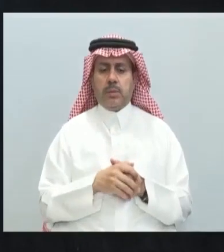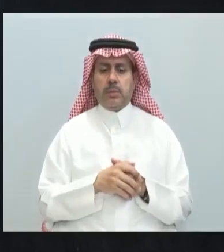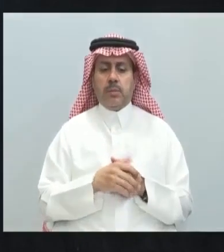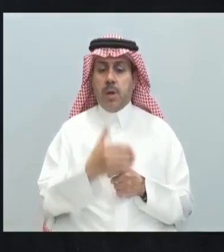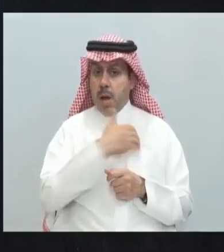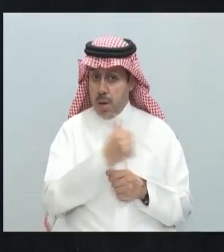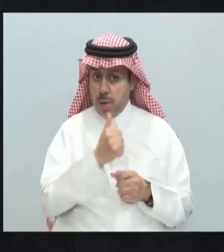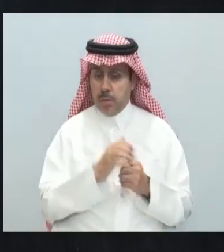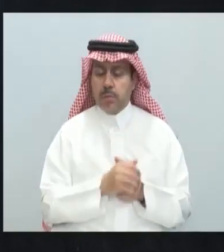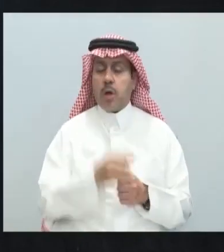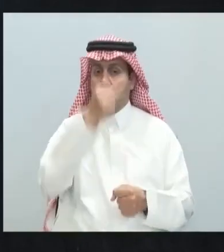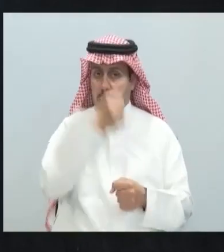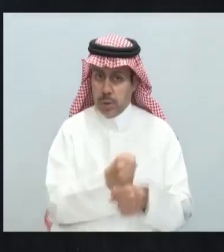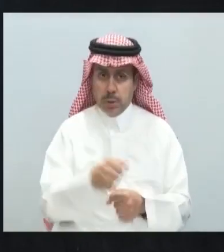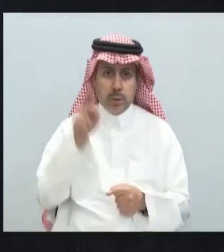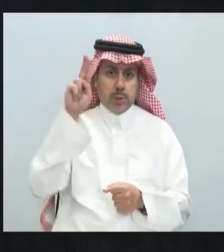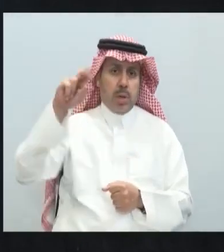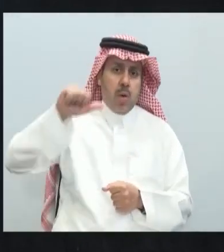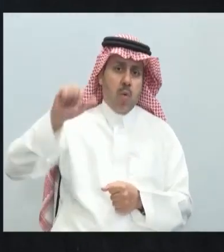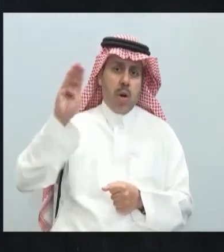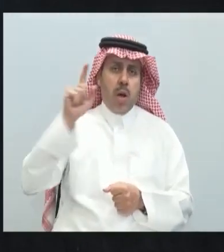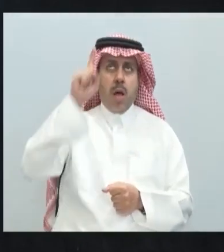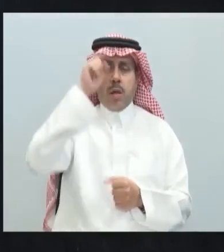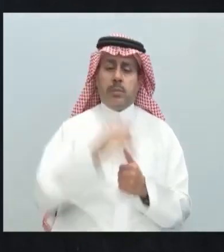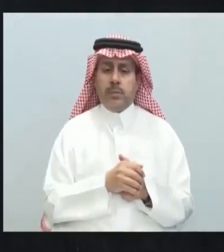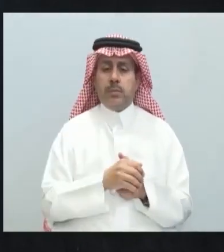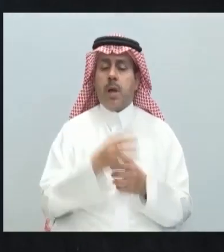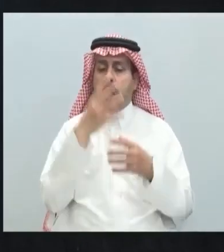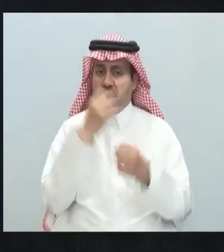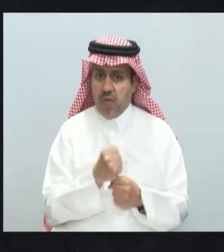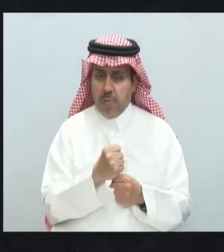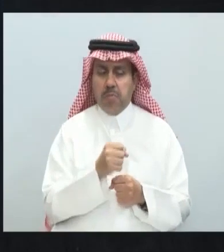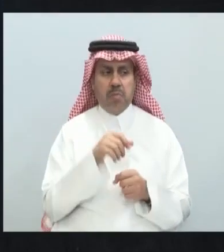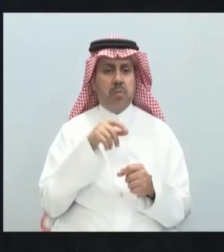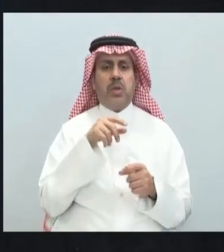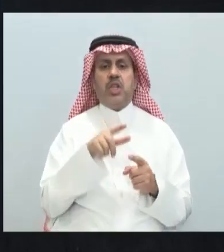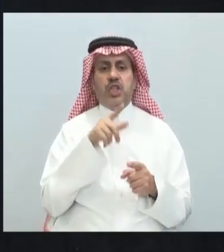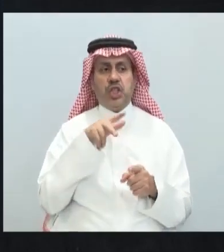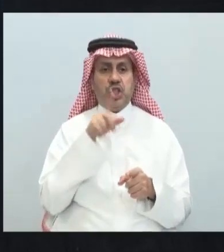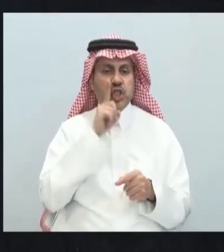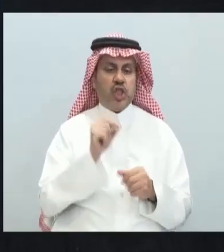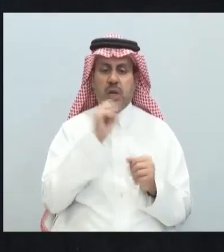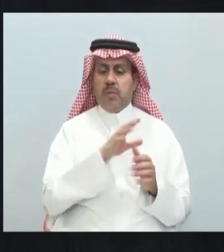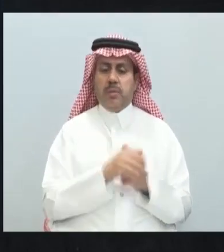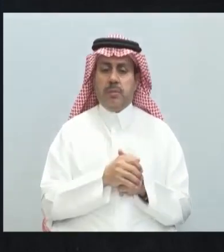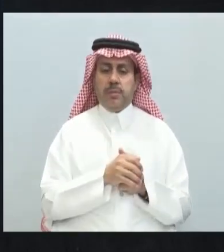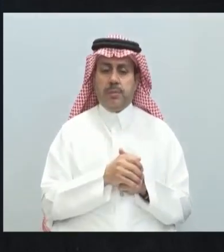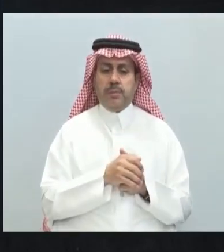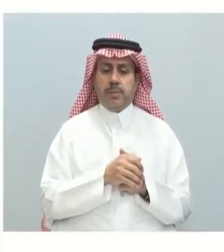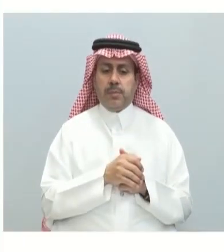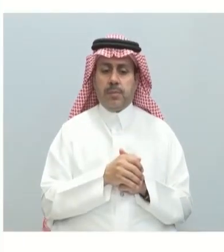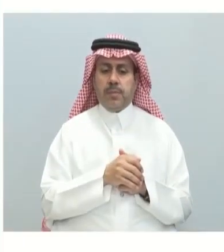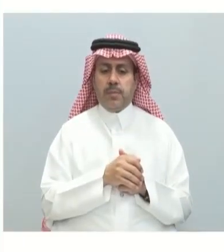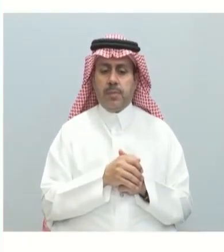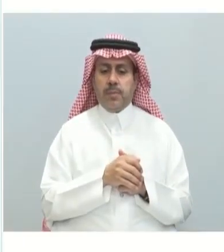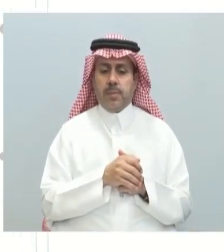الايمان المتوكلين الذين باذن الله تعالى يحفظون من الشيطان ووساوسه وخطواته ايها